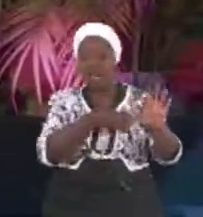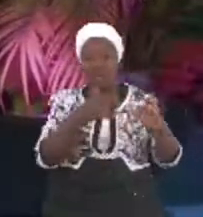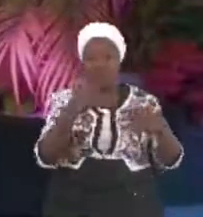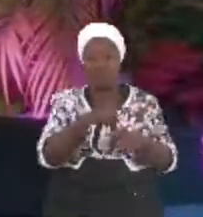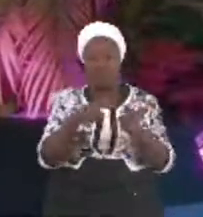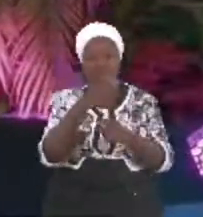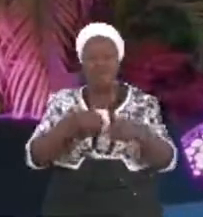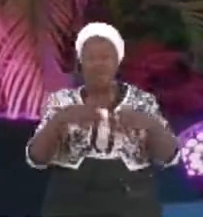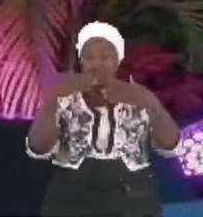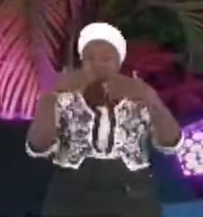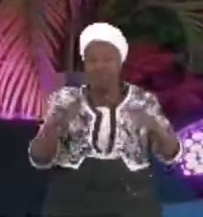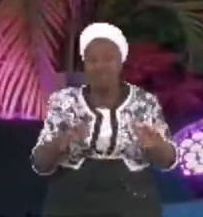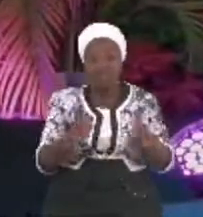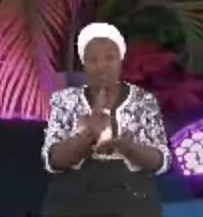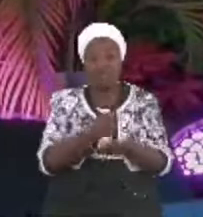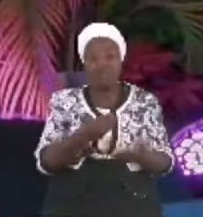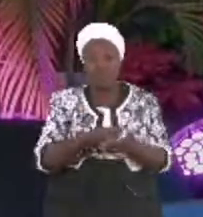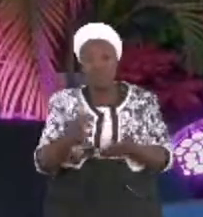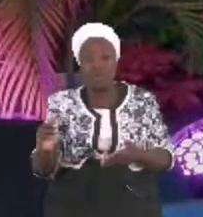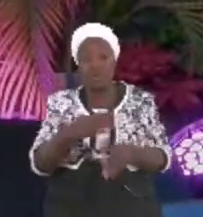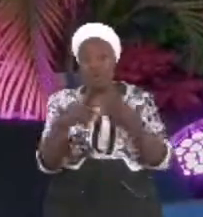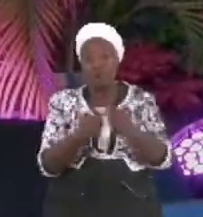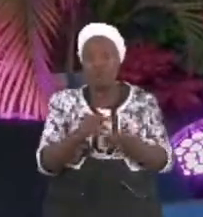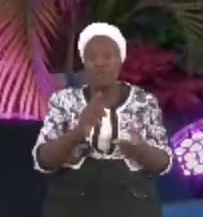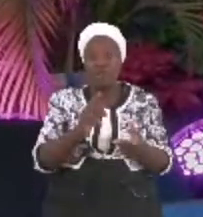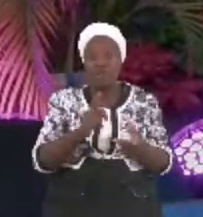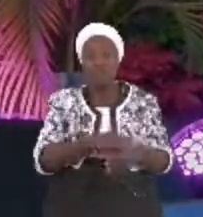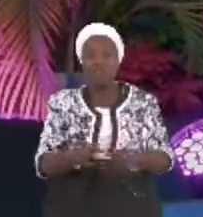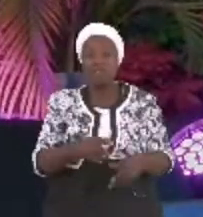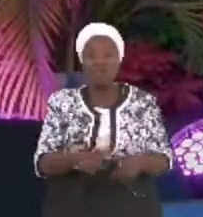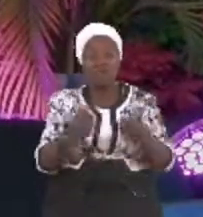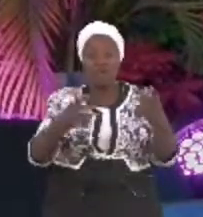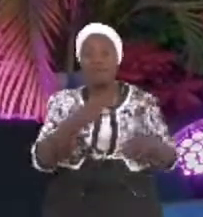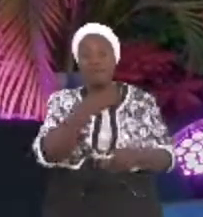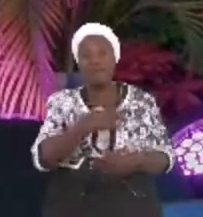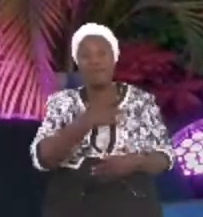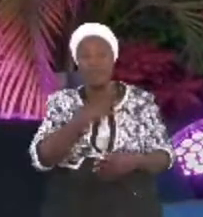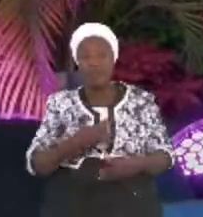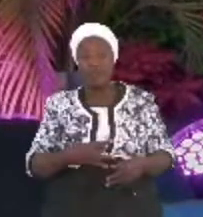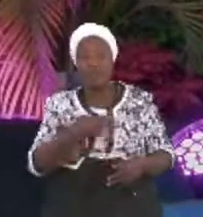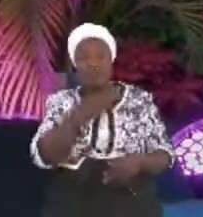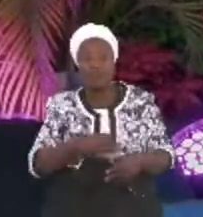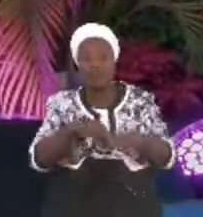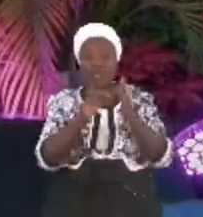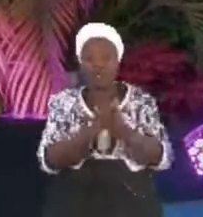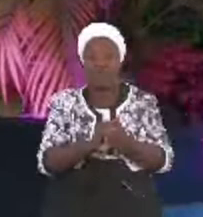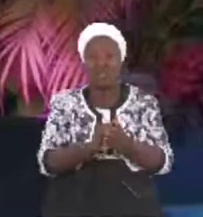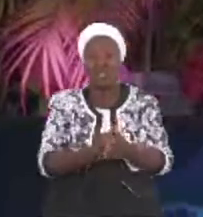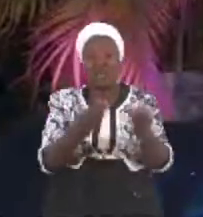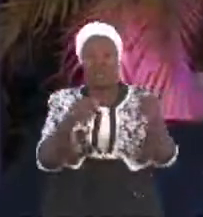dépensé, une grande famine survint dans ce pays et commença à se trouver dans le